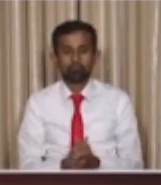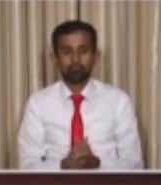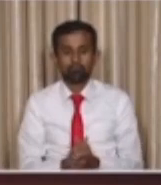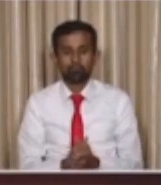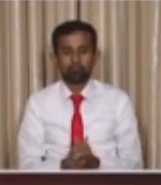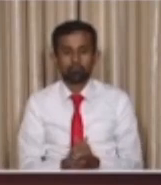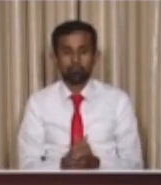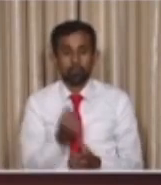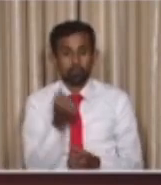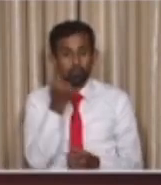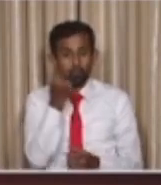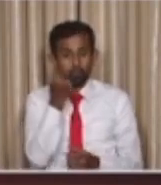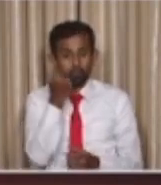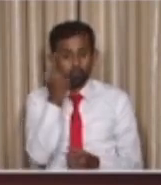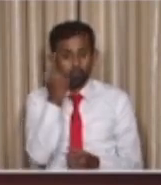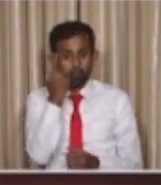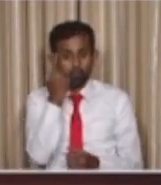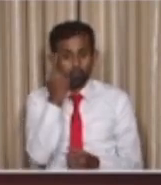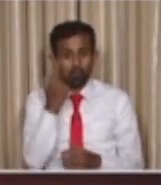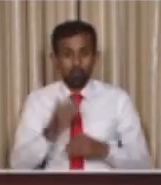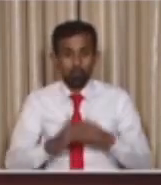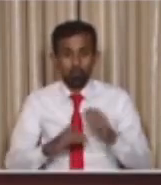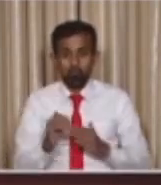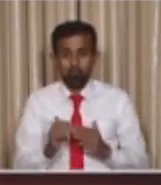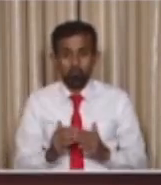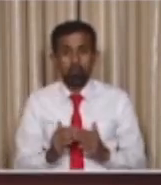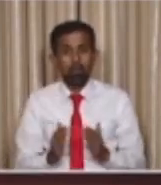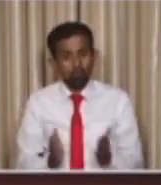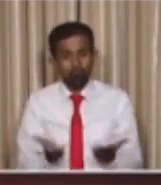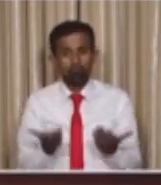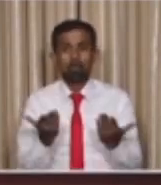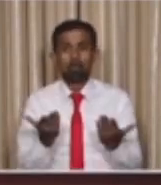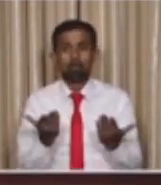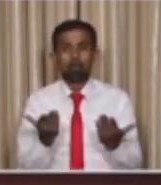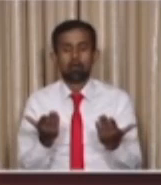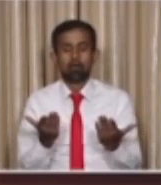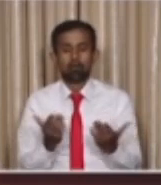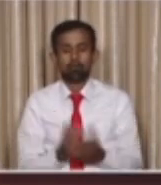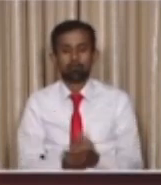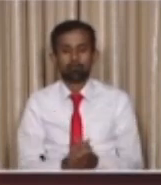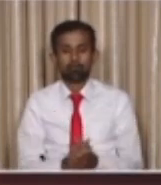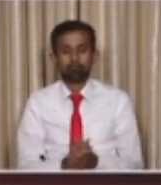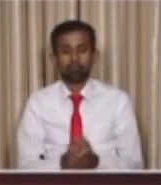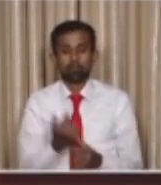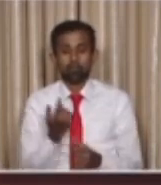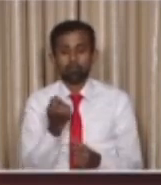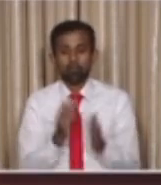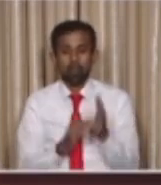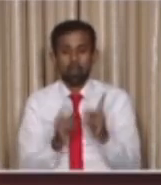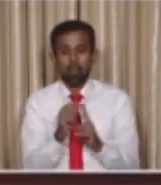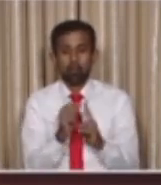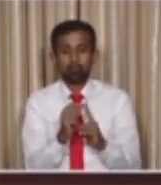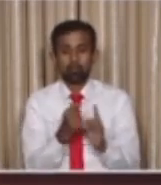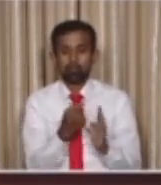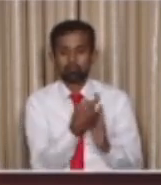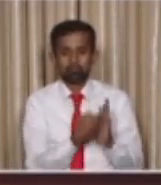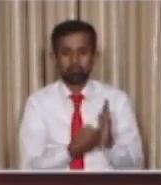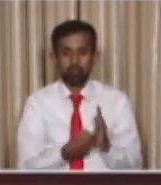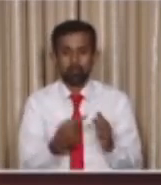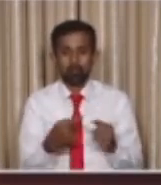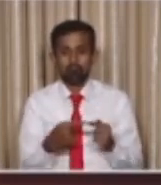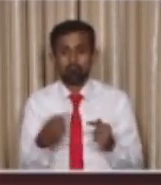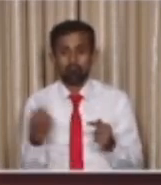මේකේ යෝජනාව ක්‍රියාත්මක නොවී තිබුණේ නැහැ. අර මුදල් අමාත්‍යාංශයේ නිර්දේශයට